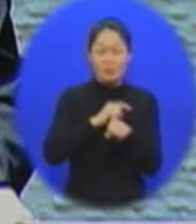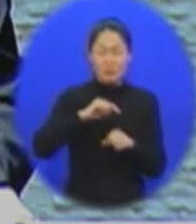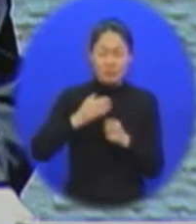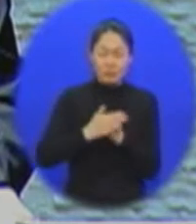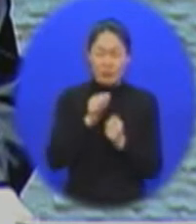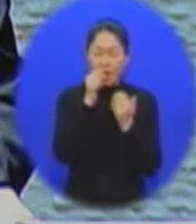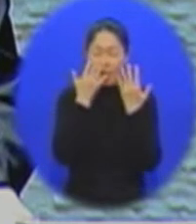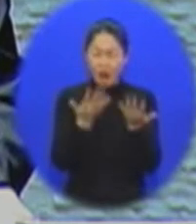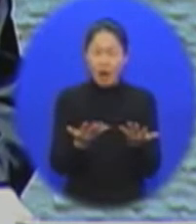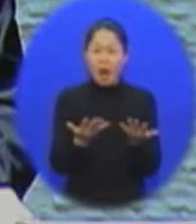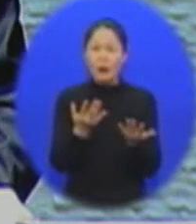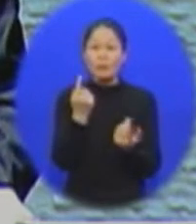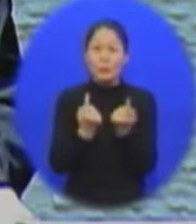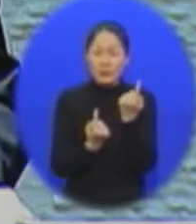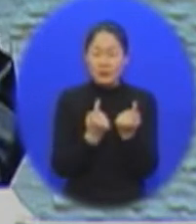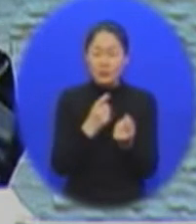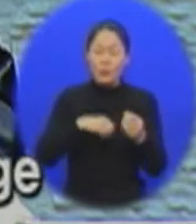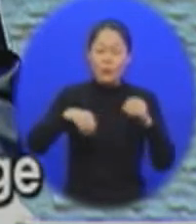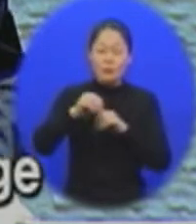했다니까